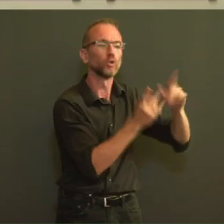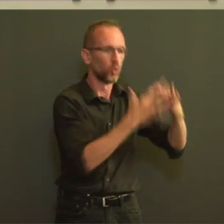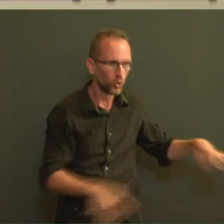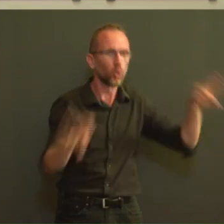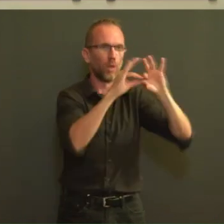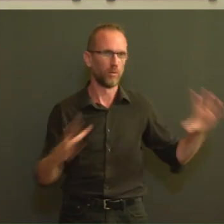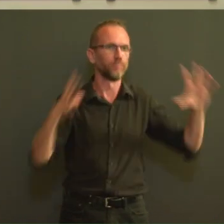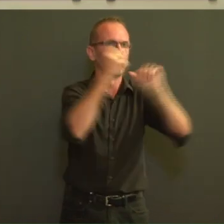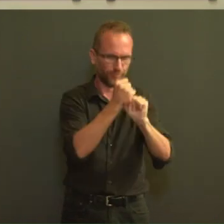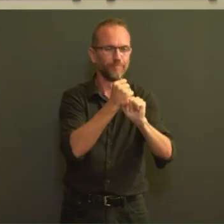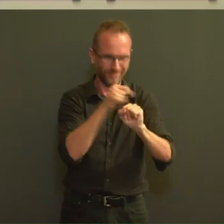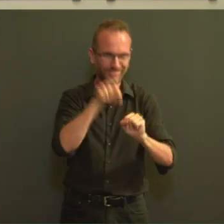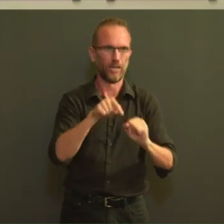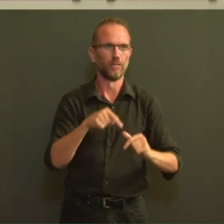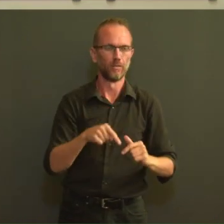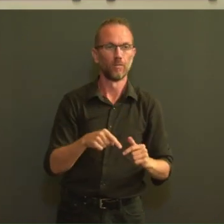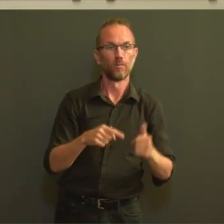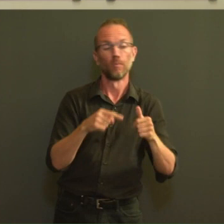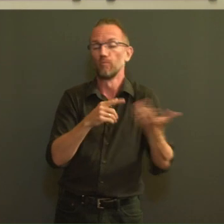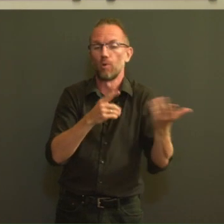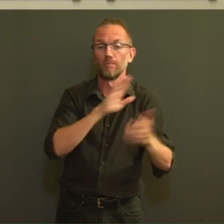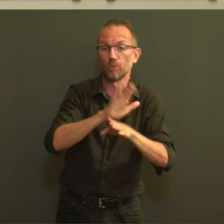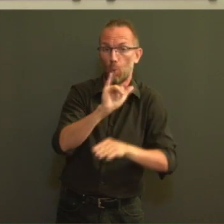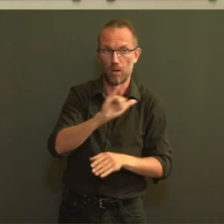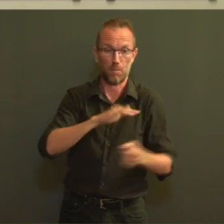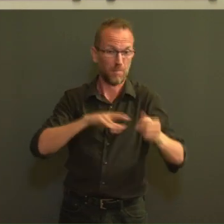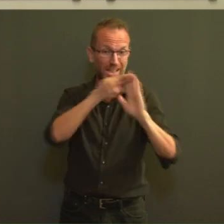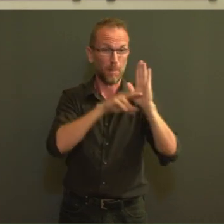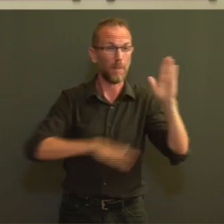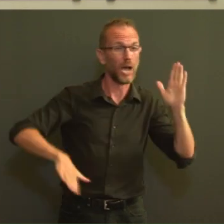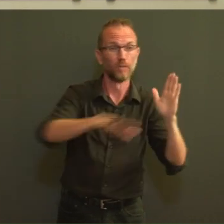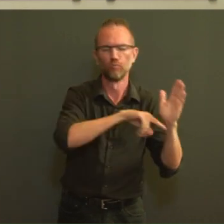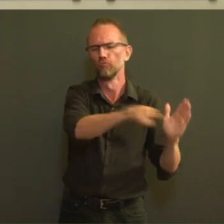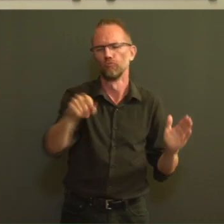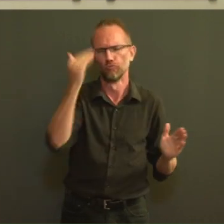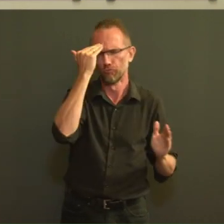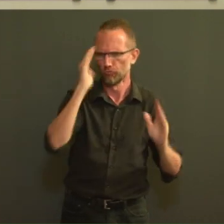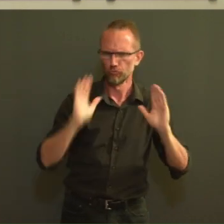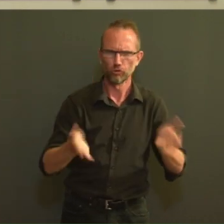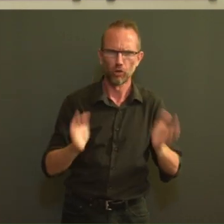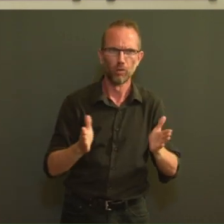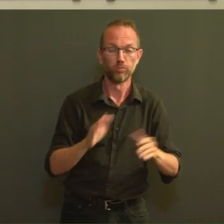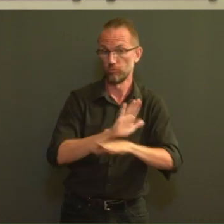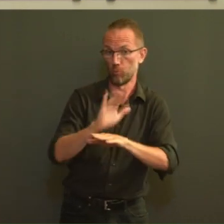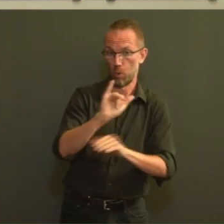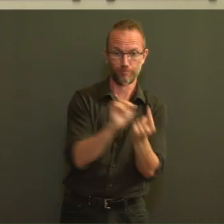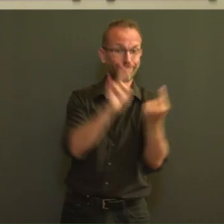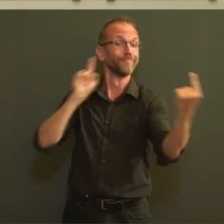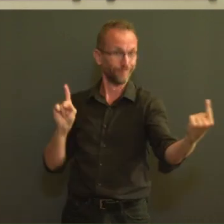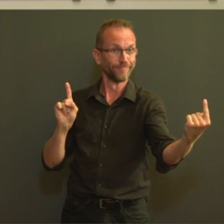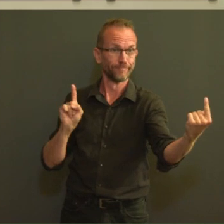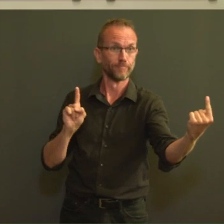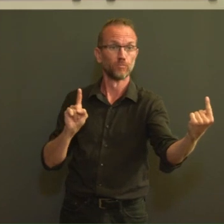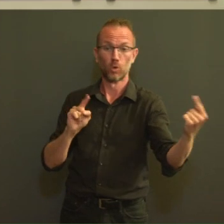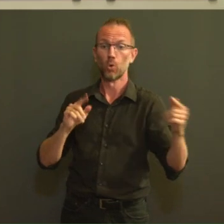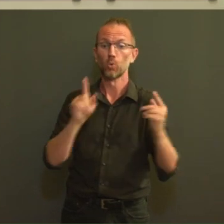reste le respect des règles de base. Vous les connaissez bien maintenant. Pensez à garder vos distances, limiter vos contacts étroits